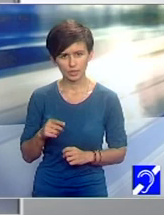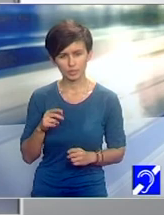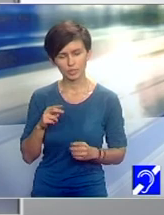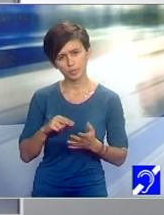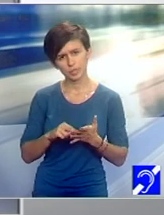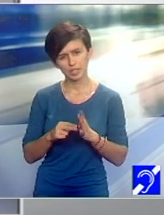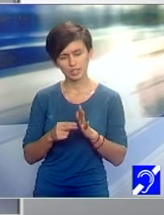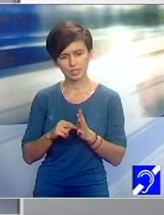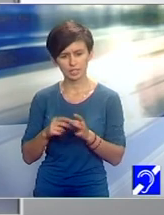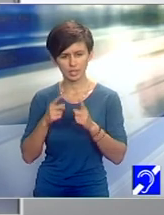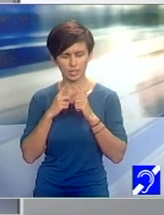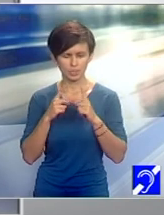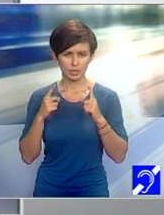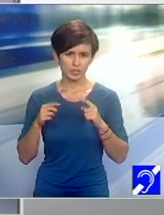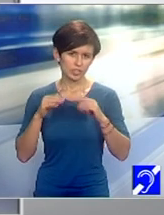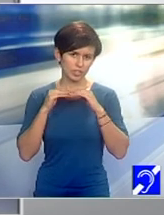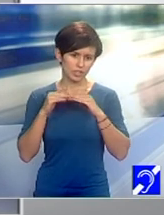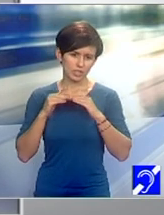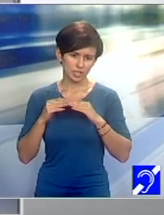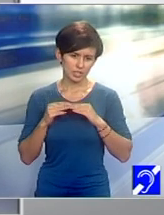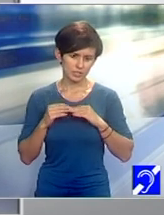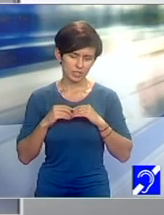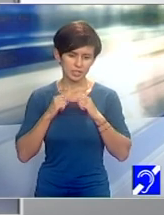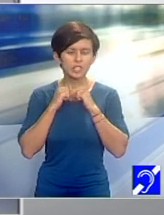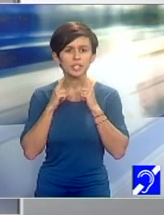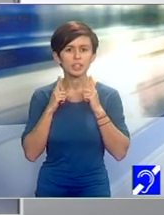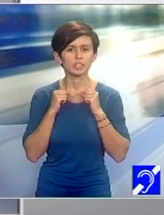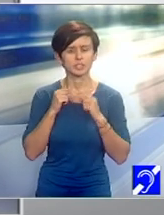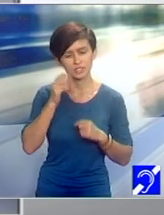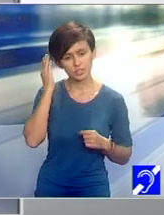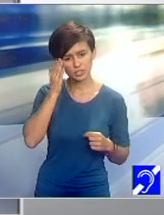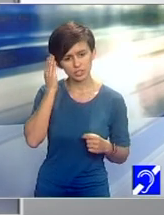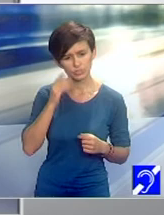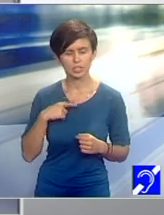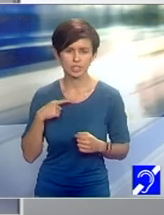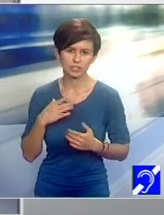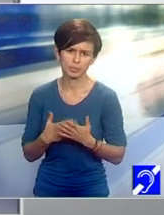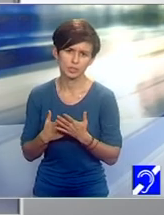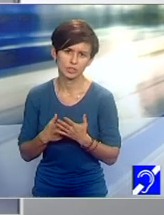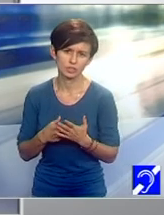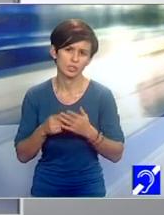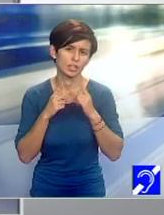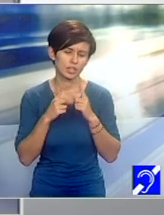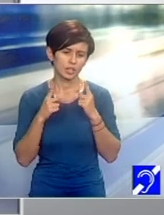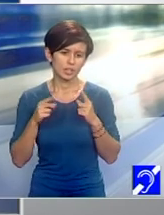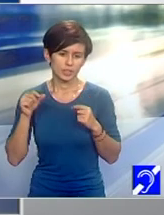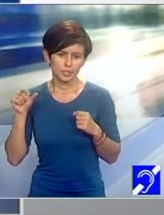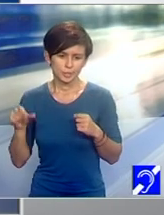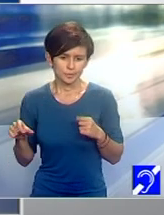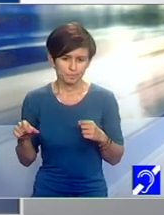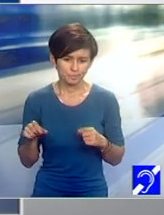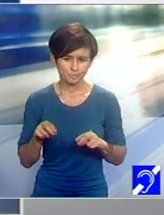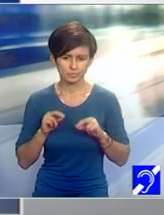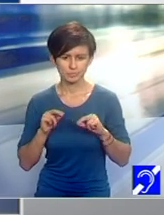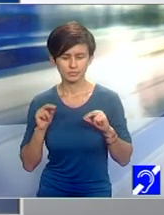pregătirea cadrelor didactice la nivel primar și preșcolar. Deci se adresează în primul rând învățătoarelor, învățătorilor și